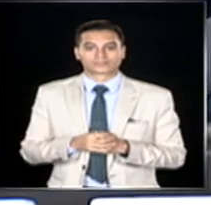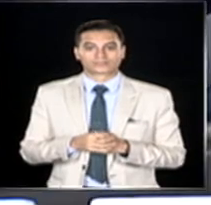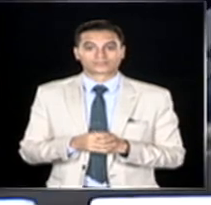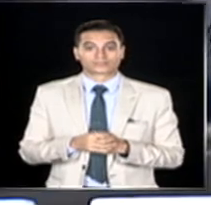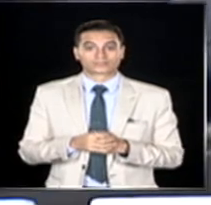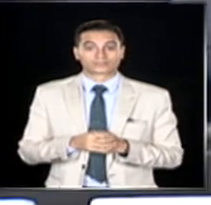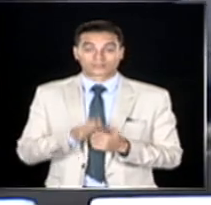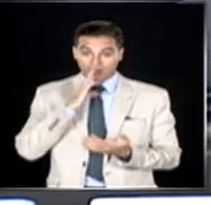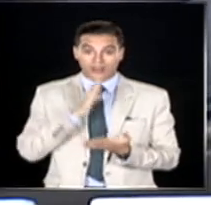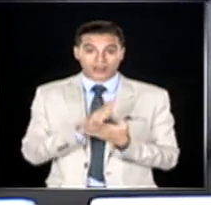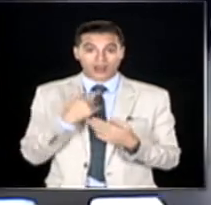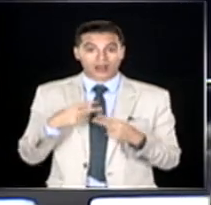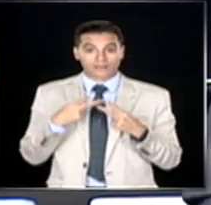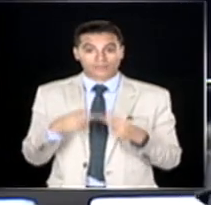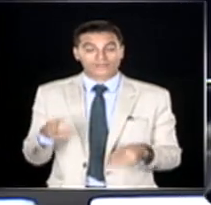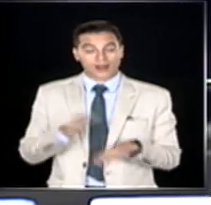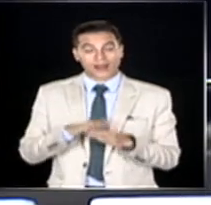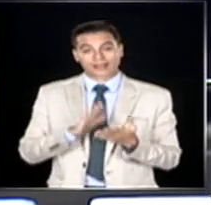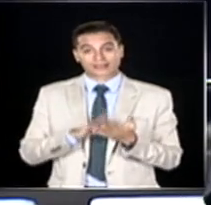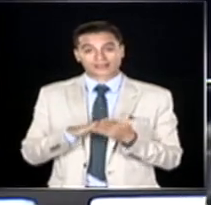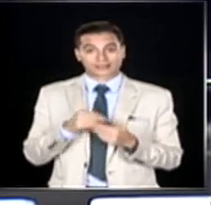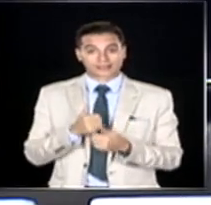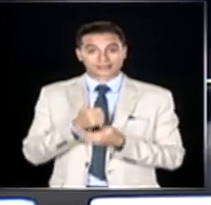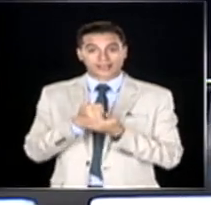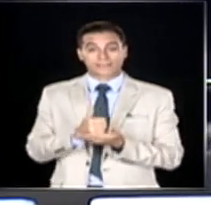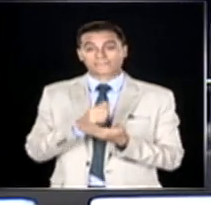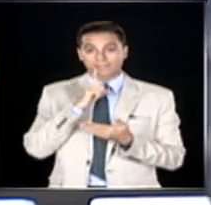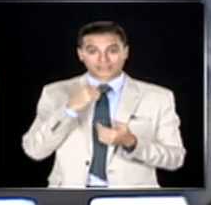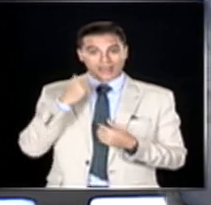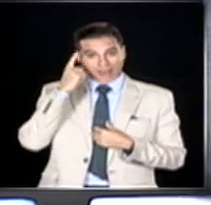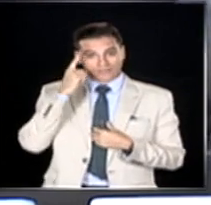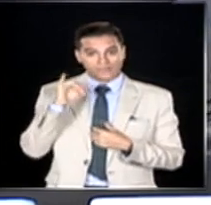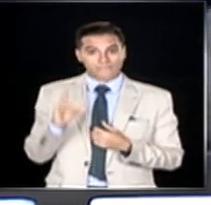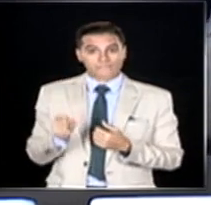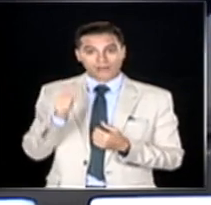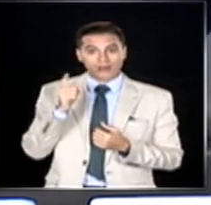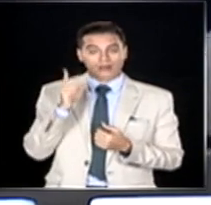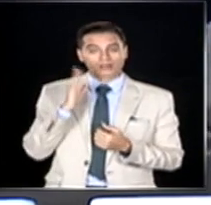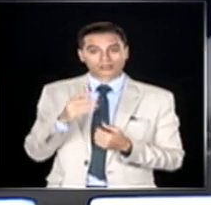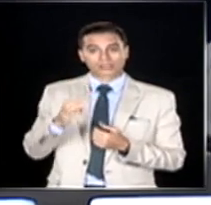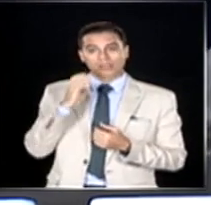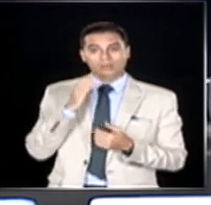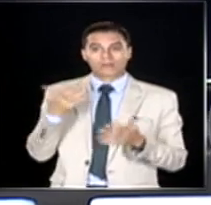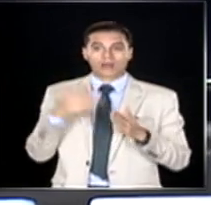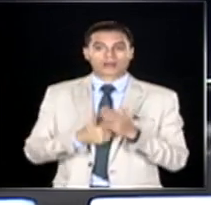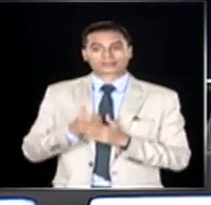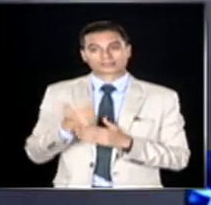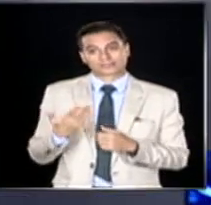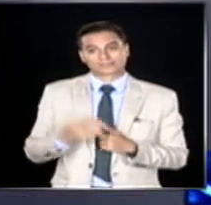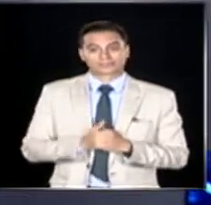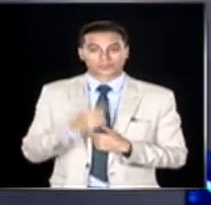بصوا، أنا موافق على التشجيع، ولكن أنا عارف إن منار كانت تقدر تعمل أحسن من